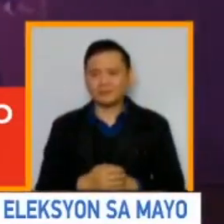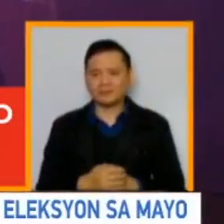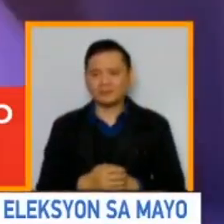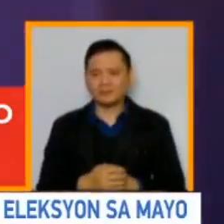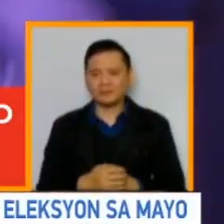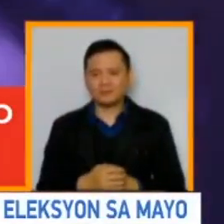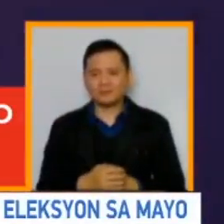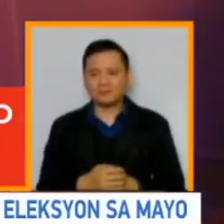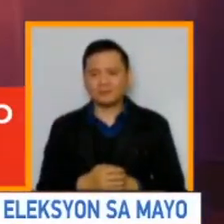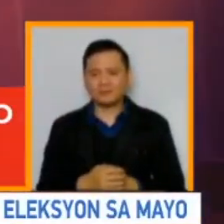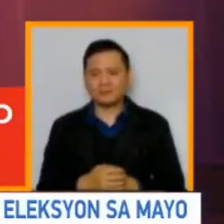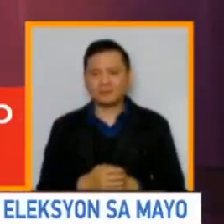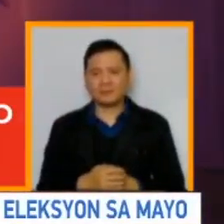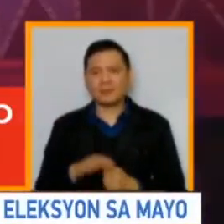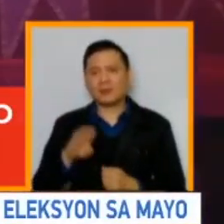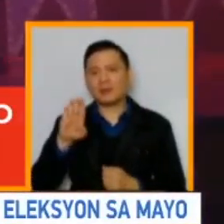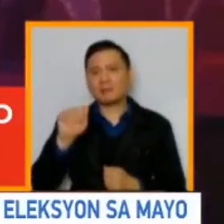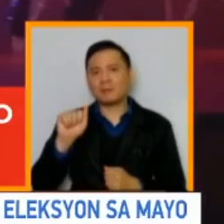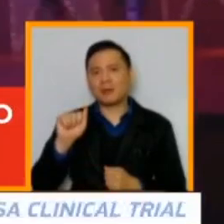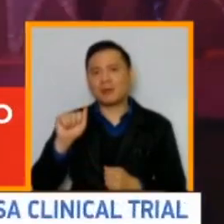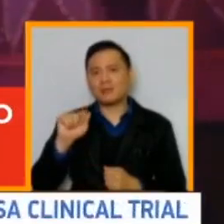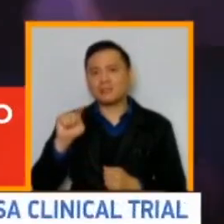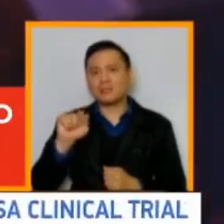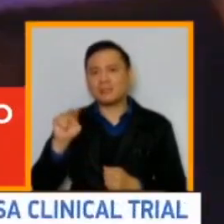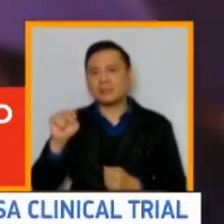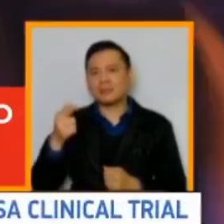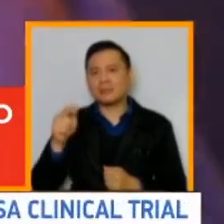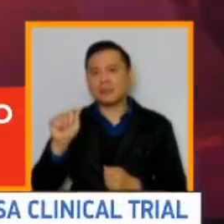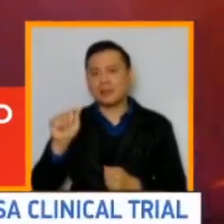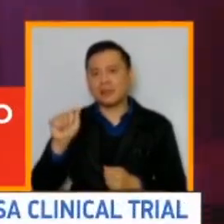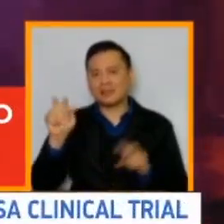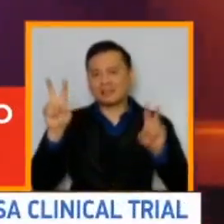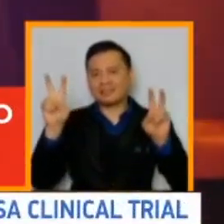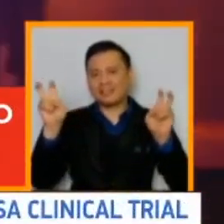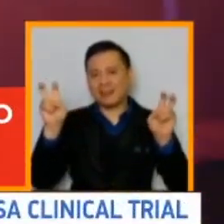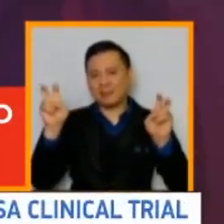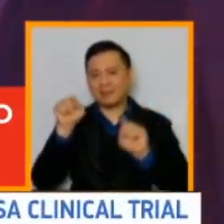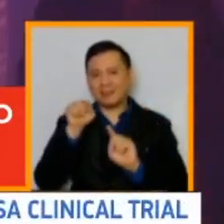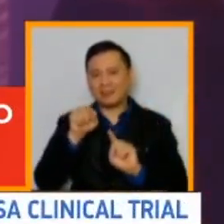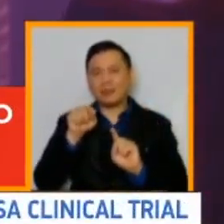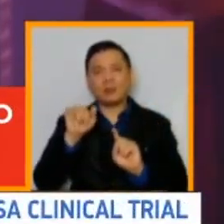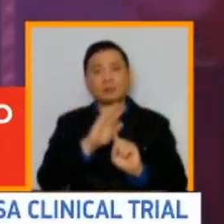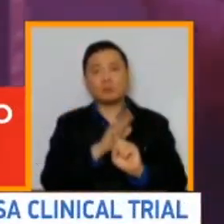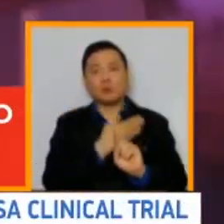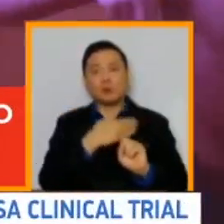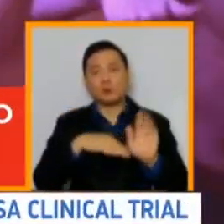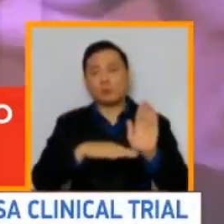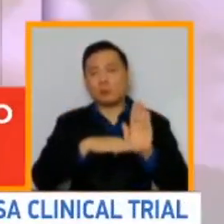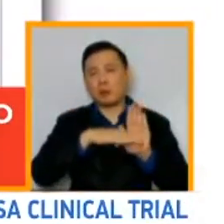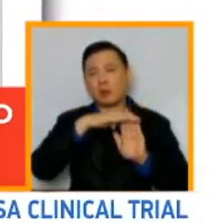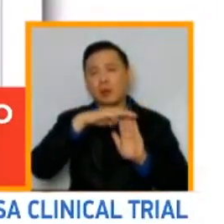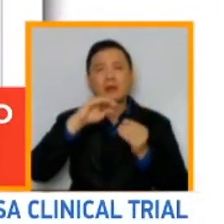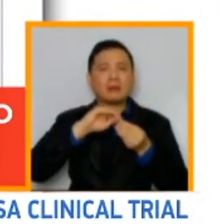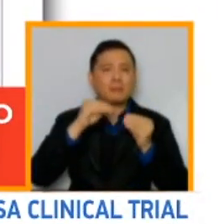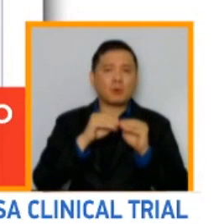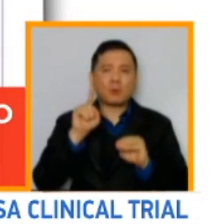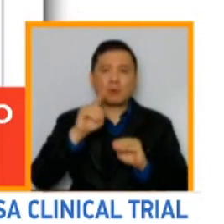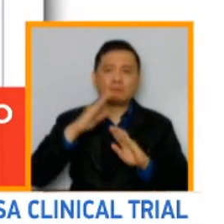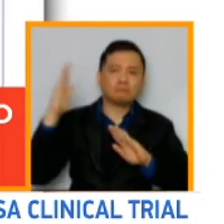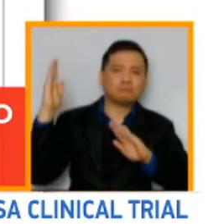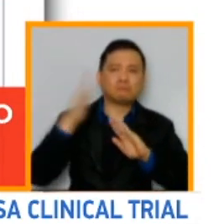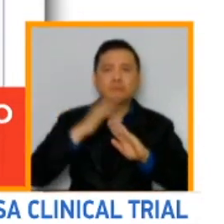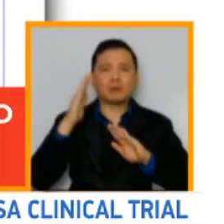Bazinga! 7 weeks nang nasa number one spot ng Billboard Hot Trending Songs chart. Ang kanta nilang